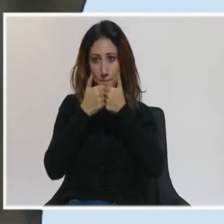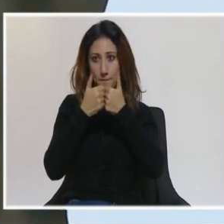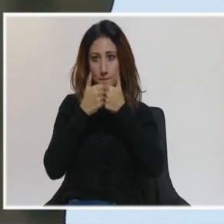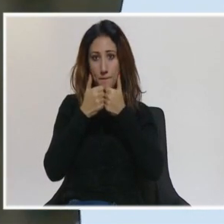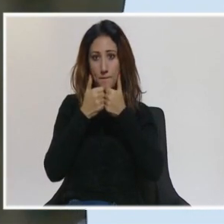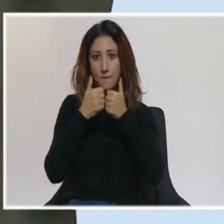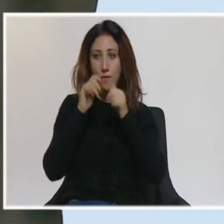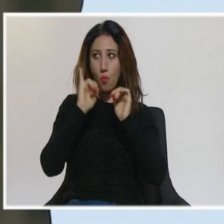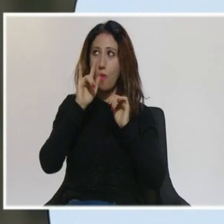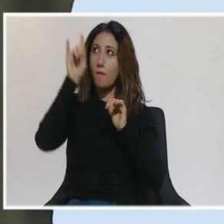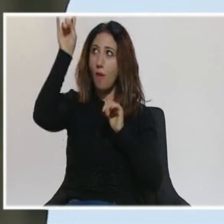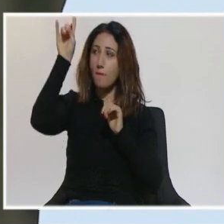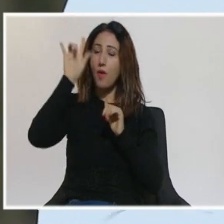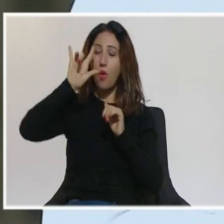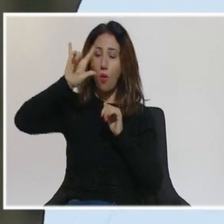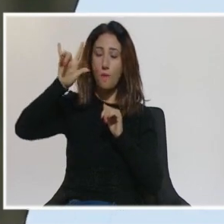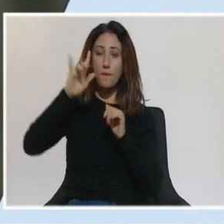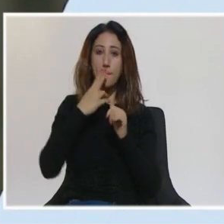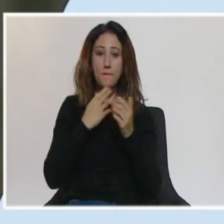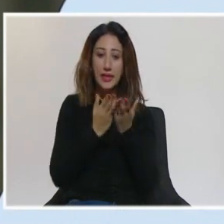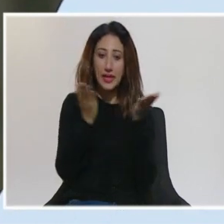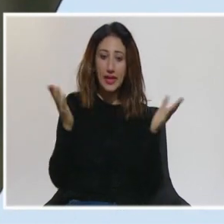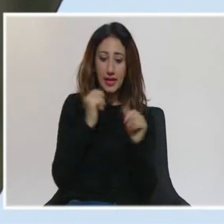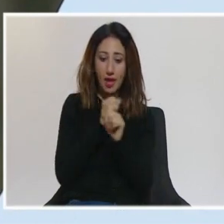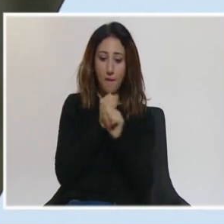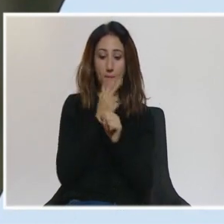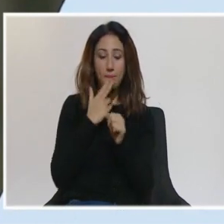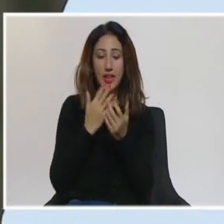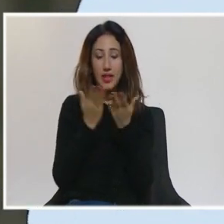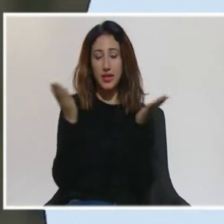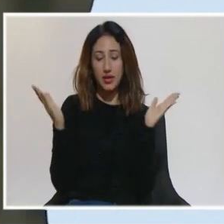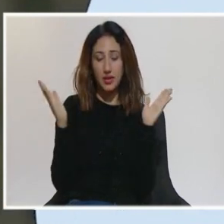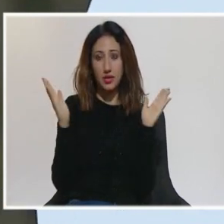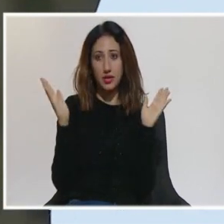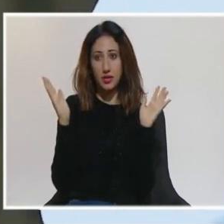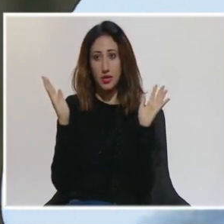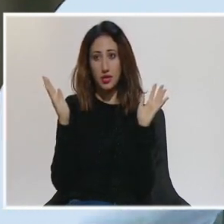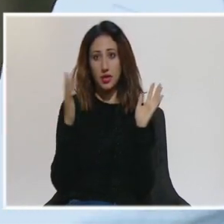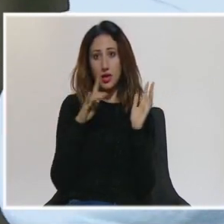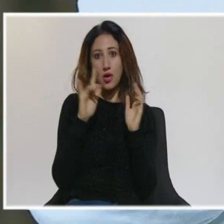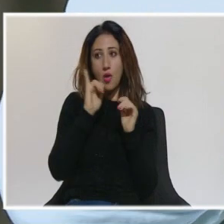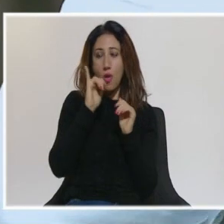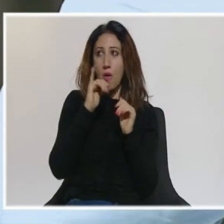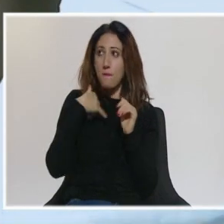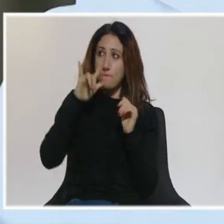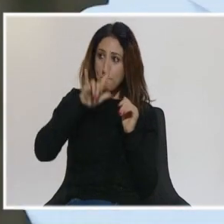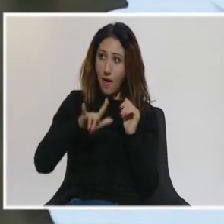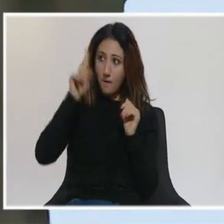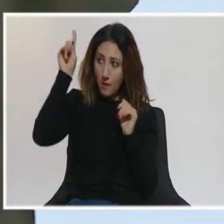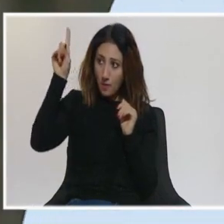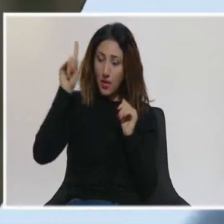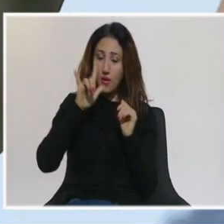حب الله يبقى هو حب الخير. ما انت حب الحب يقول، هو بيقول ايه؟ حب